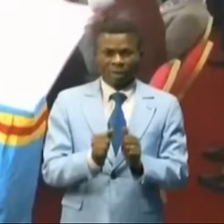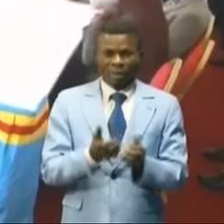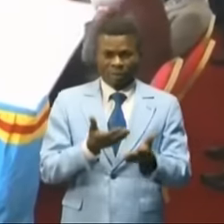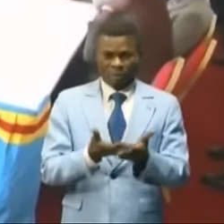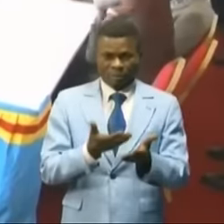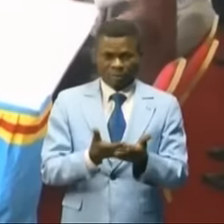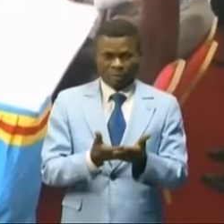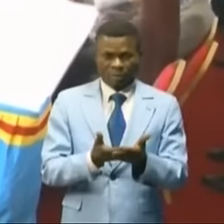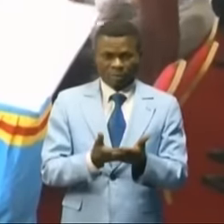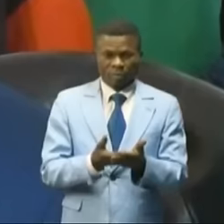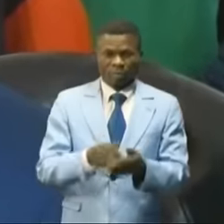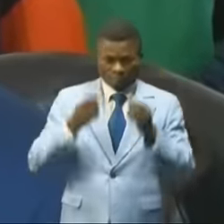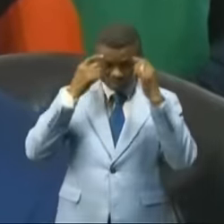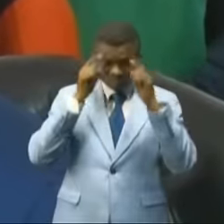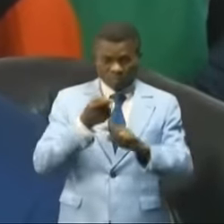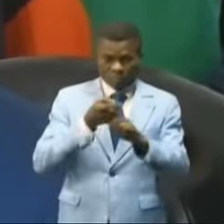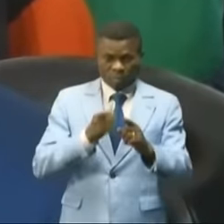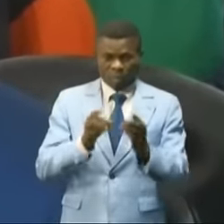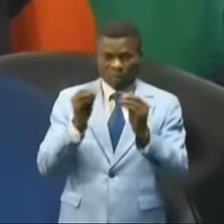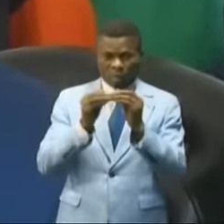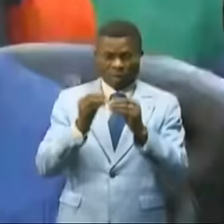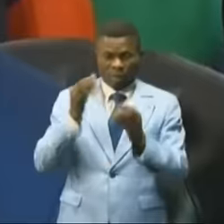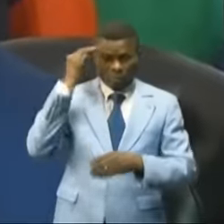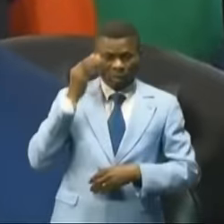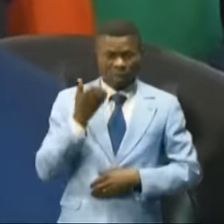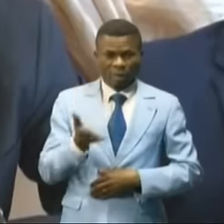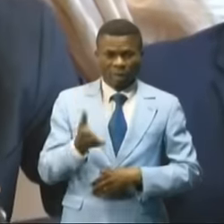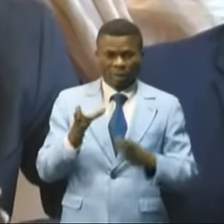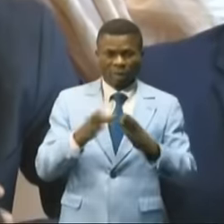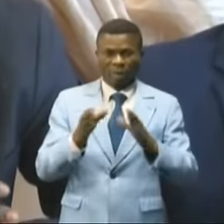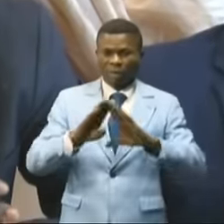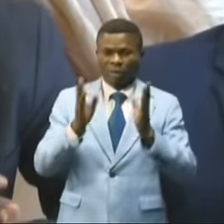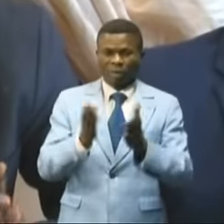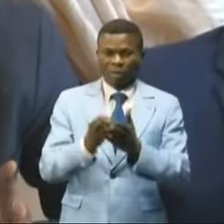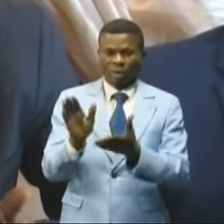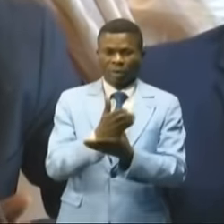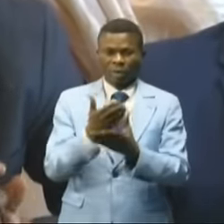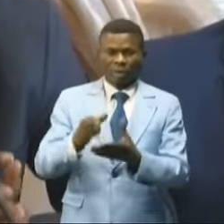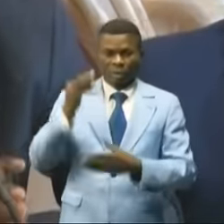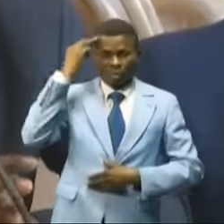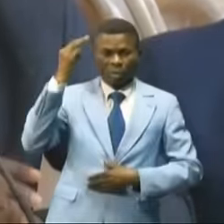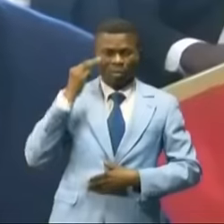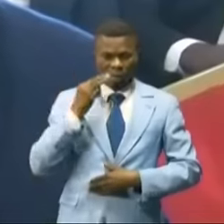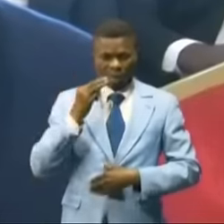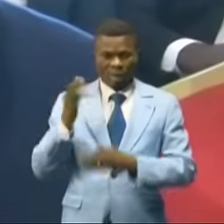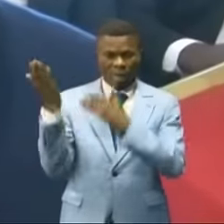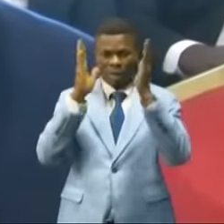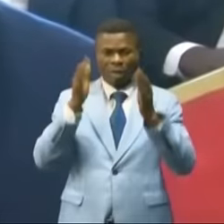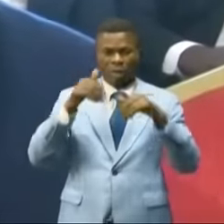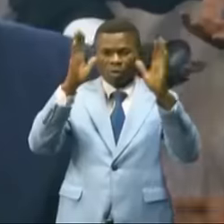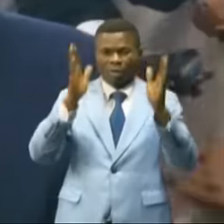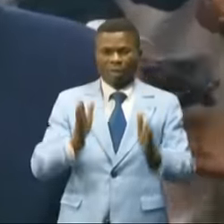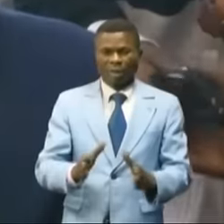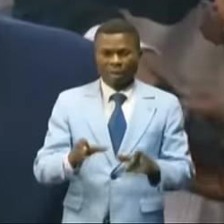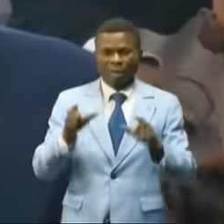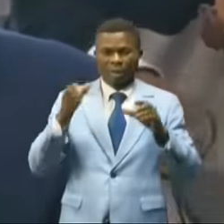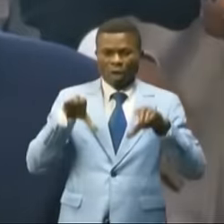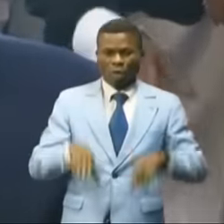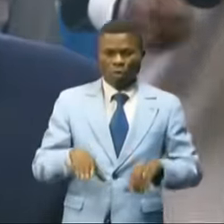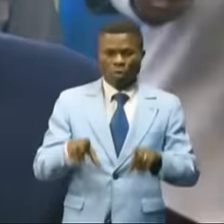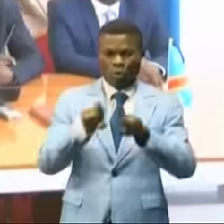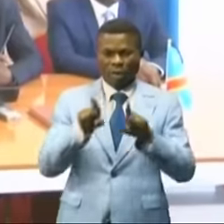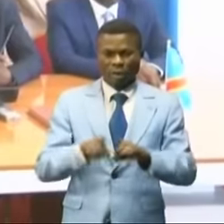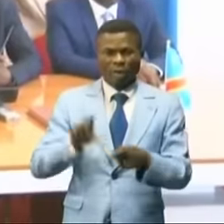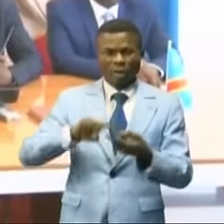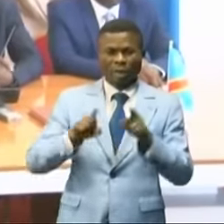Congo. La décision de cette réouverture, à l'issue de la réunion entre le ministre congolais du commerce extérieur, Julien Paluku Kaunga, et